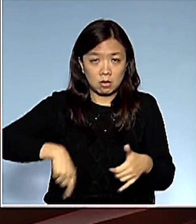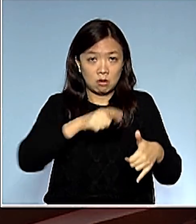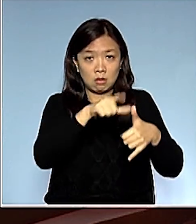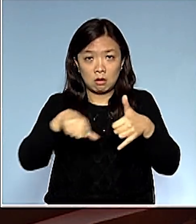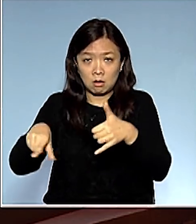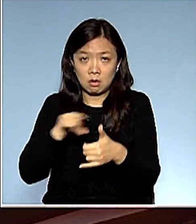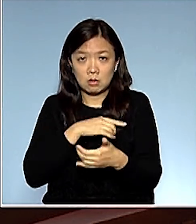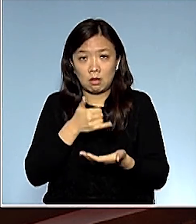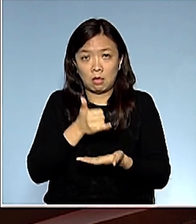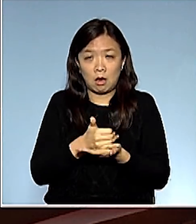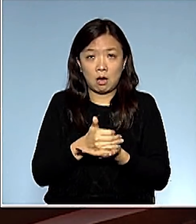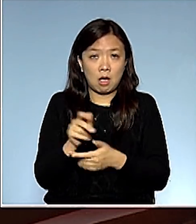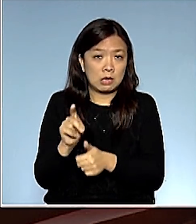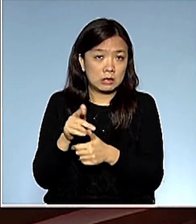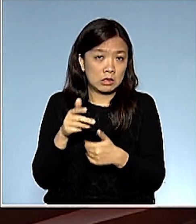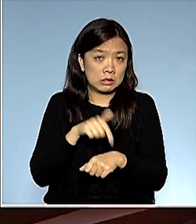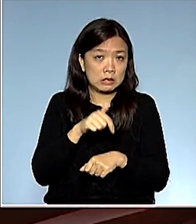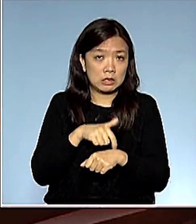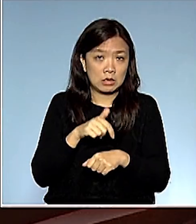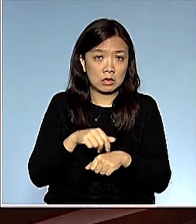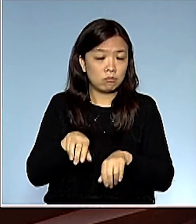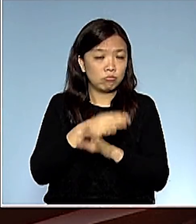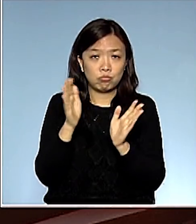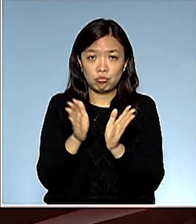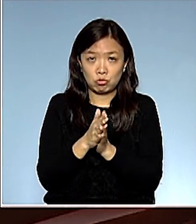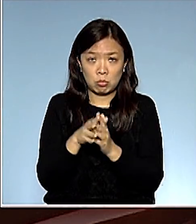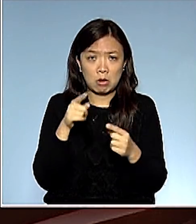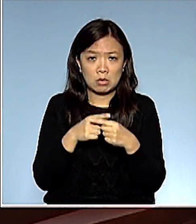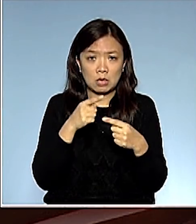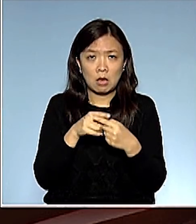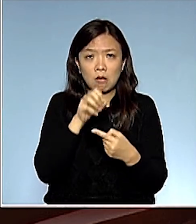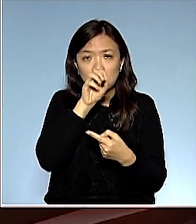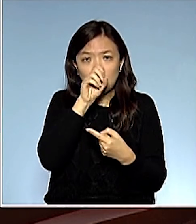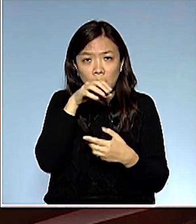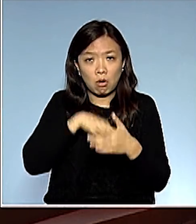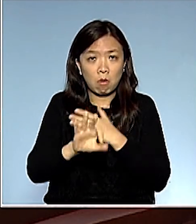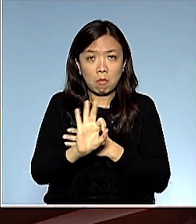利用時間是完完全全沒有說實際內容，是作人身攻